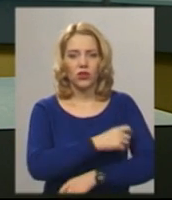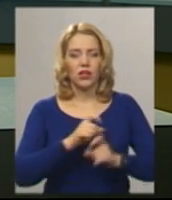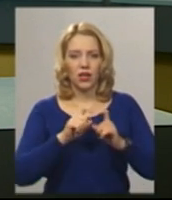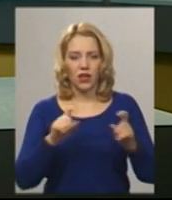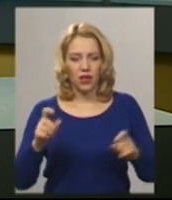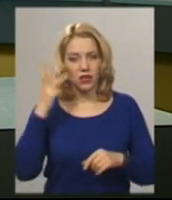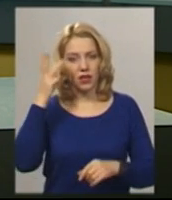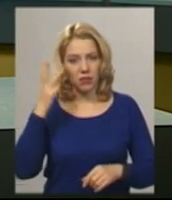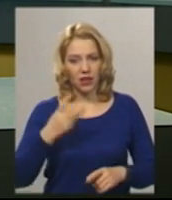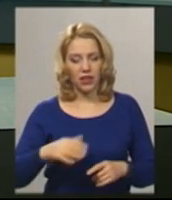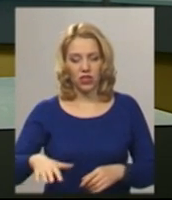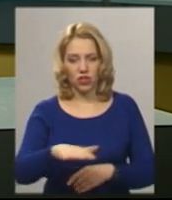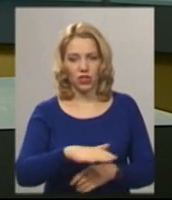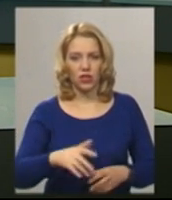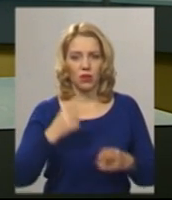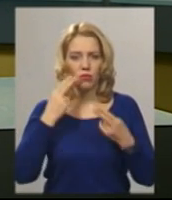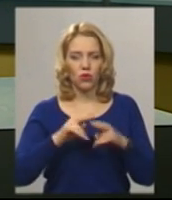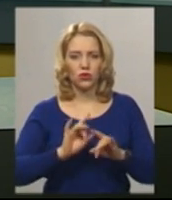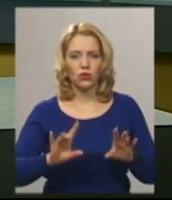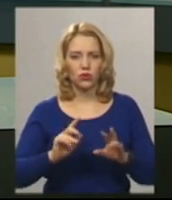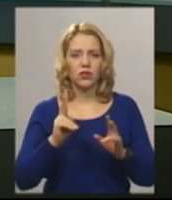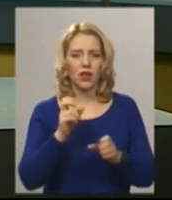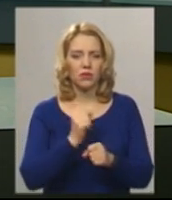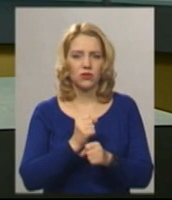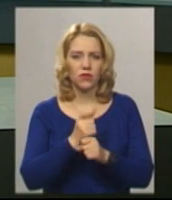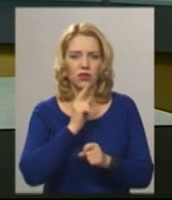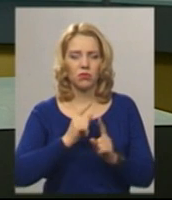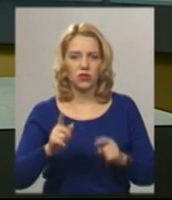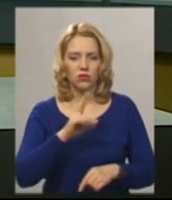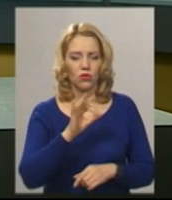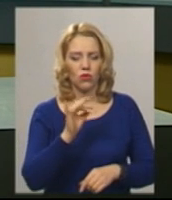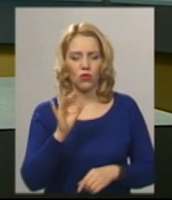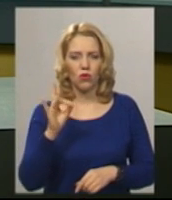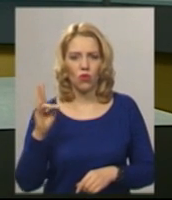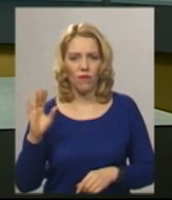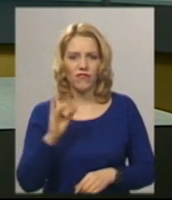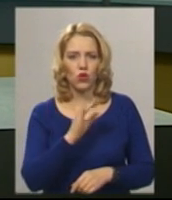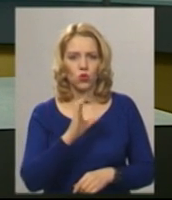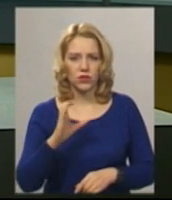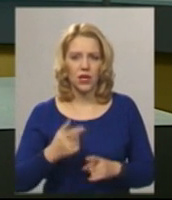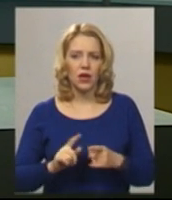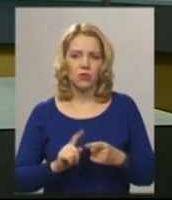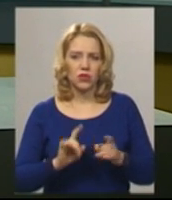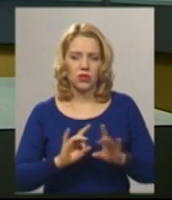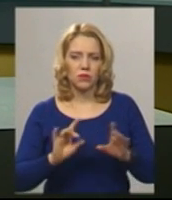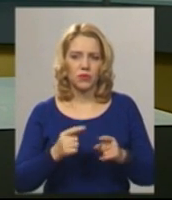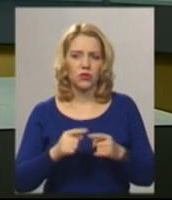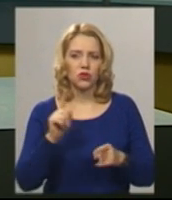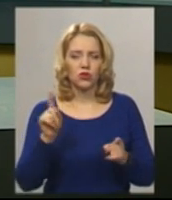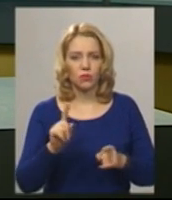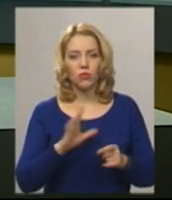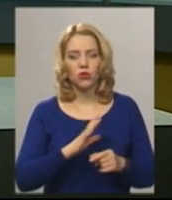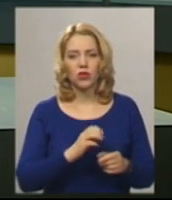як діяти на випадок виявлення коронавірусу. А самі заклади мають палати, де хворих з підозрою на небезпечні віруси можуть